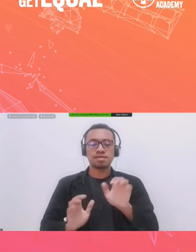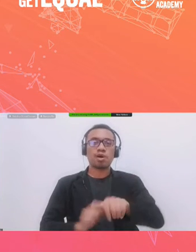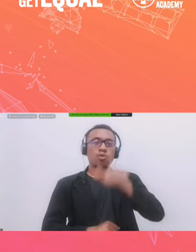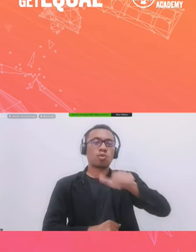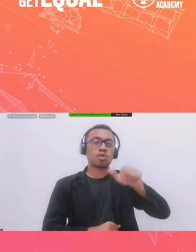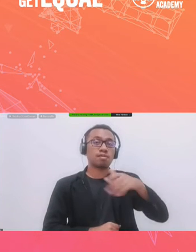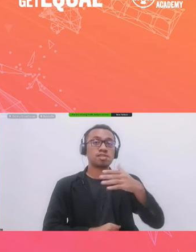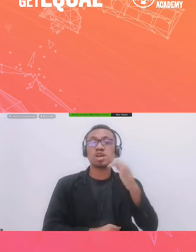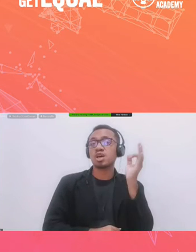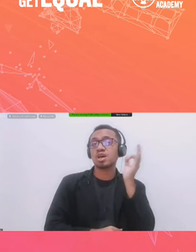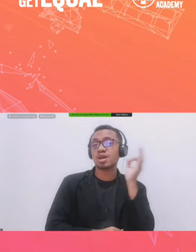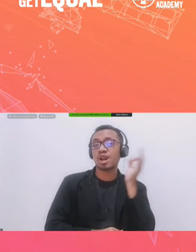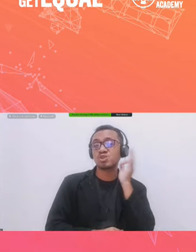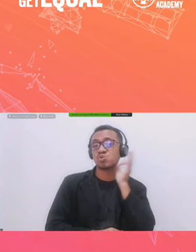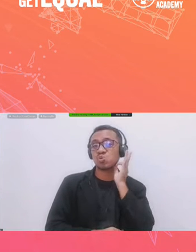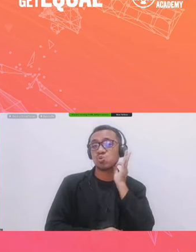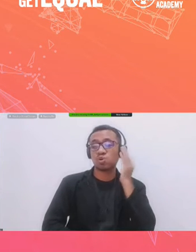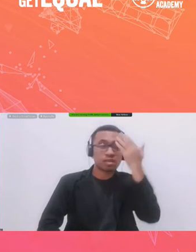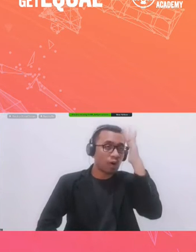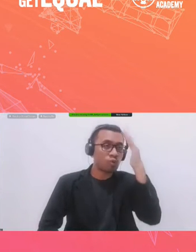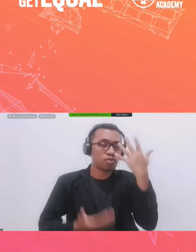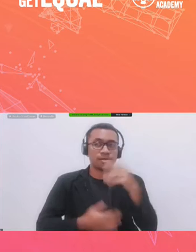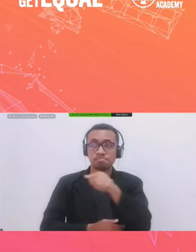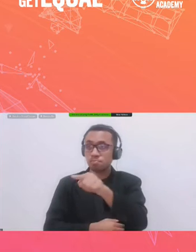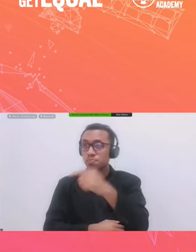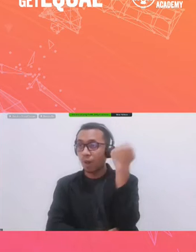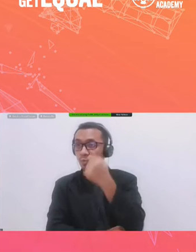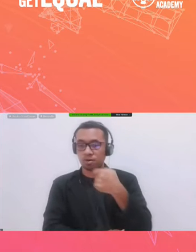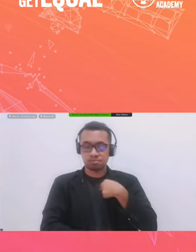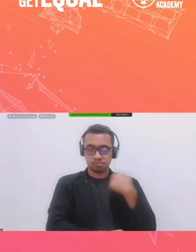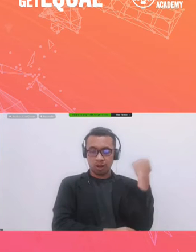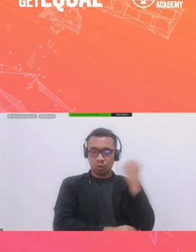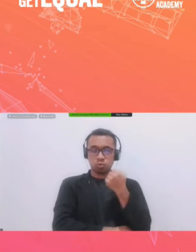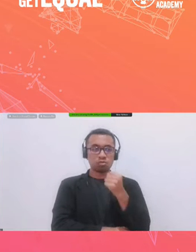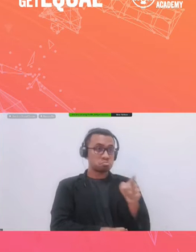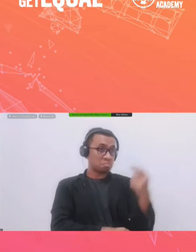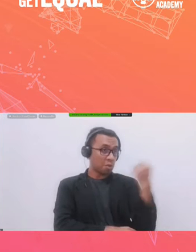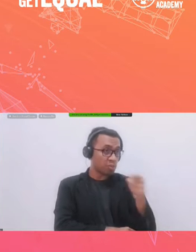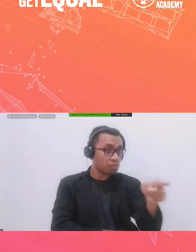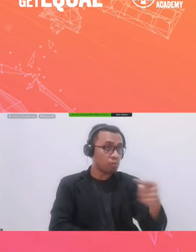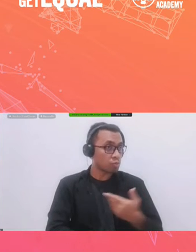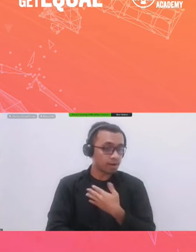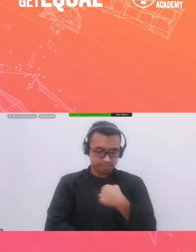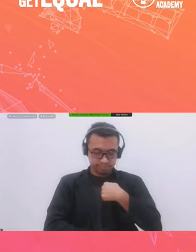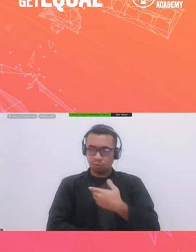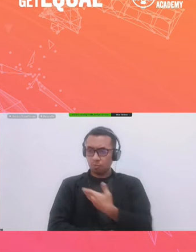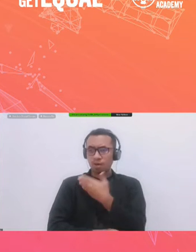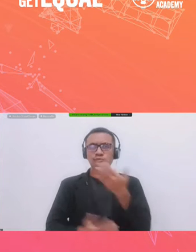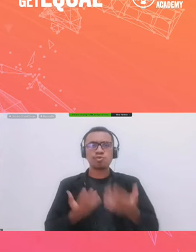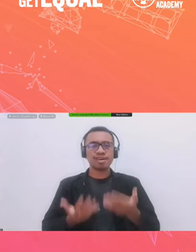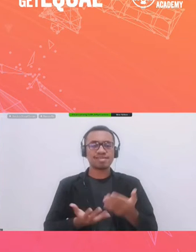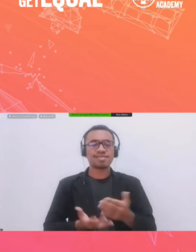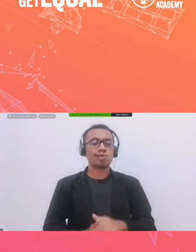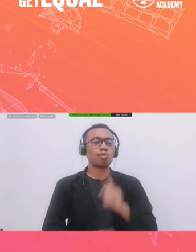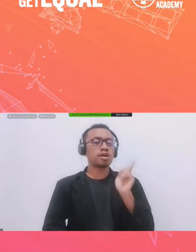Mereka tidak tahu, mungkin mereka pelaku, mungkin kita korban. Ini yang pemahaman KBGO ini yang menurut saya perlu